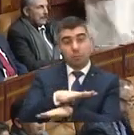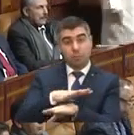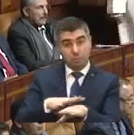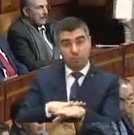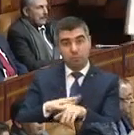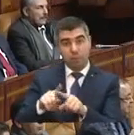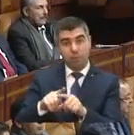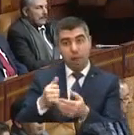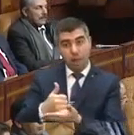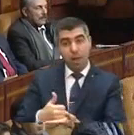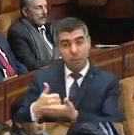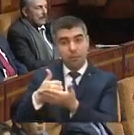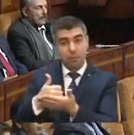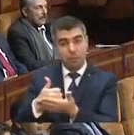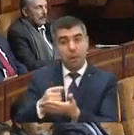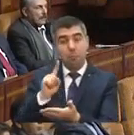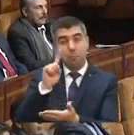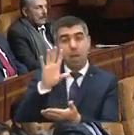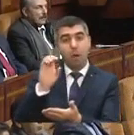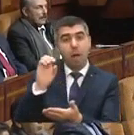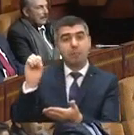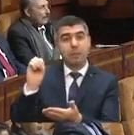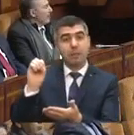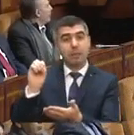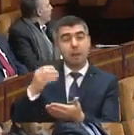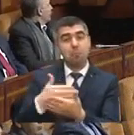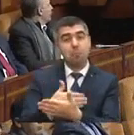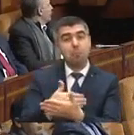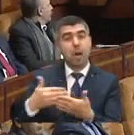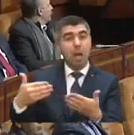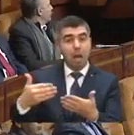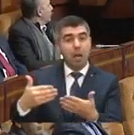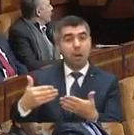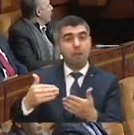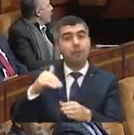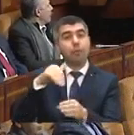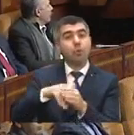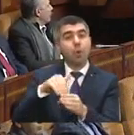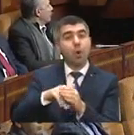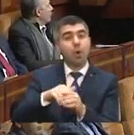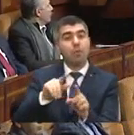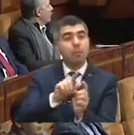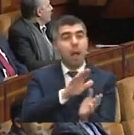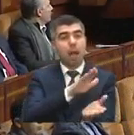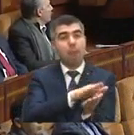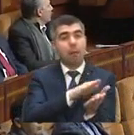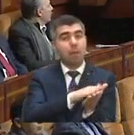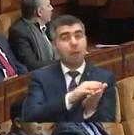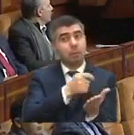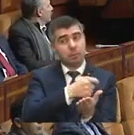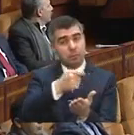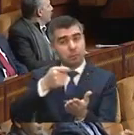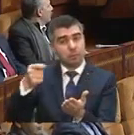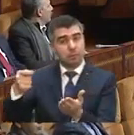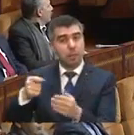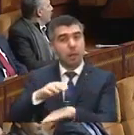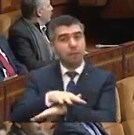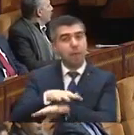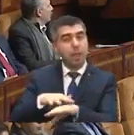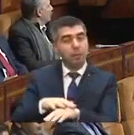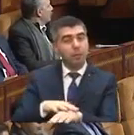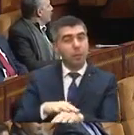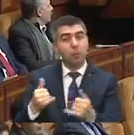الاختصاص؟ راه 150 مليار اللي عندكم في الصناديق ديال النقل، عطوها للجهات وخلونا ندبروا مسائلنا. واليوم كتجي كتقول